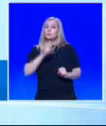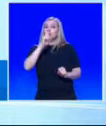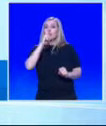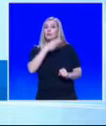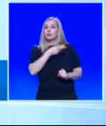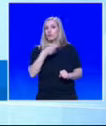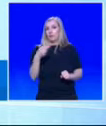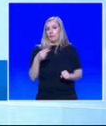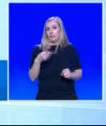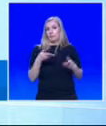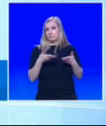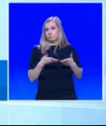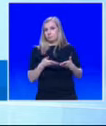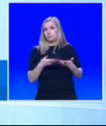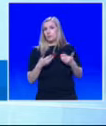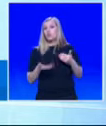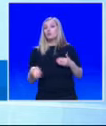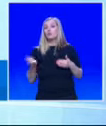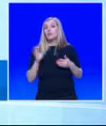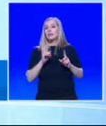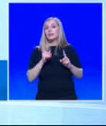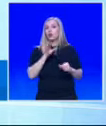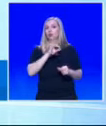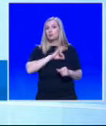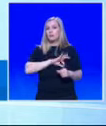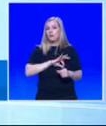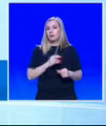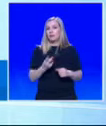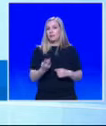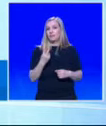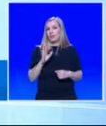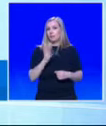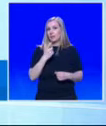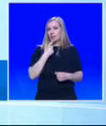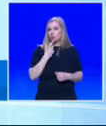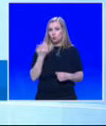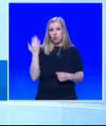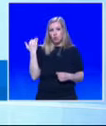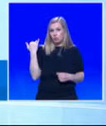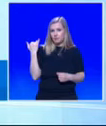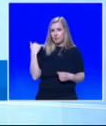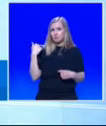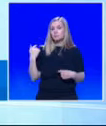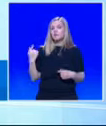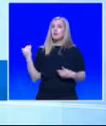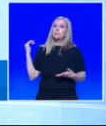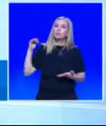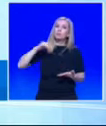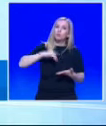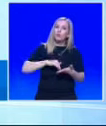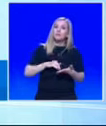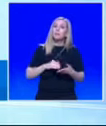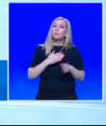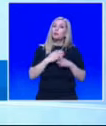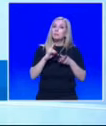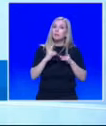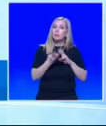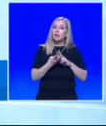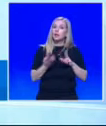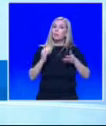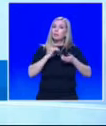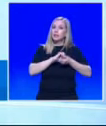тема, която след неуспеха 2015-та, появата на Продължаваме промяната, обединението